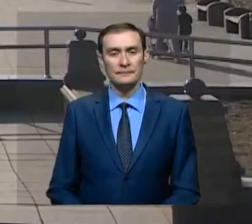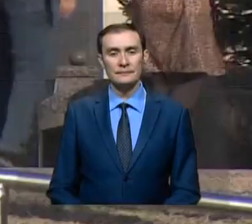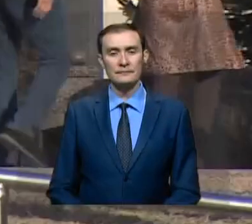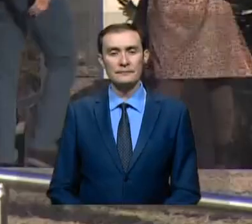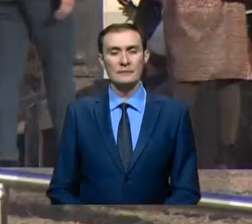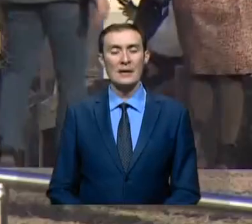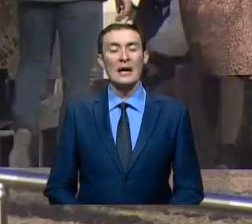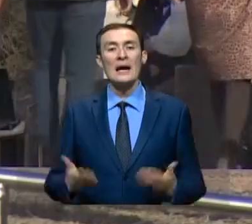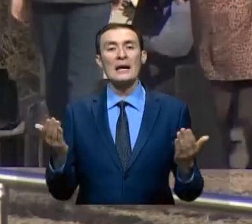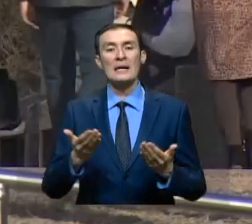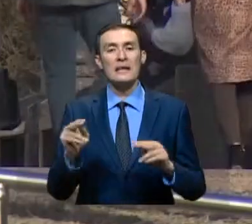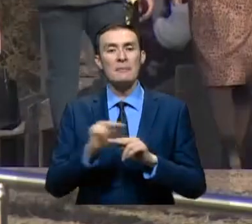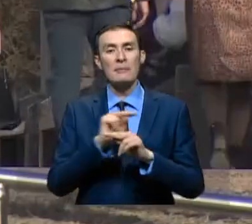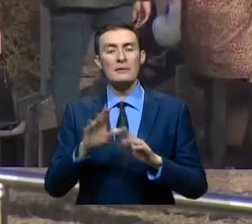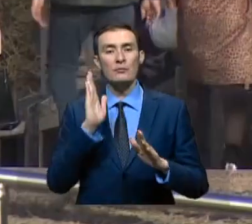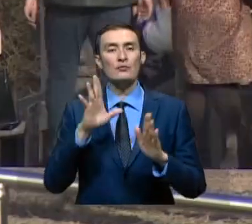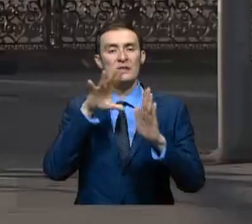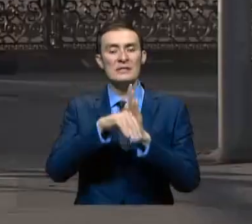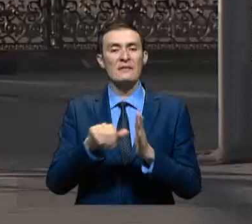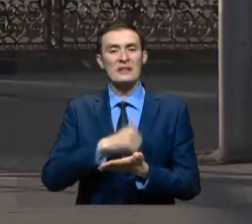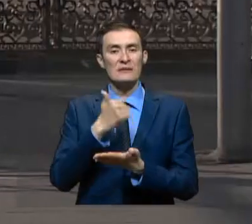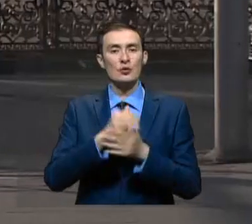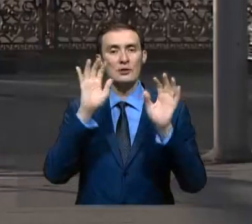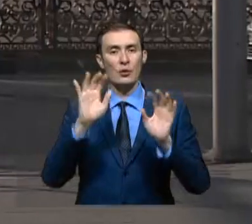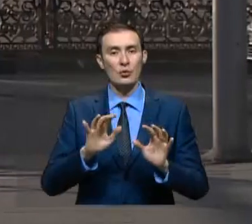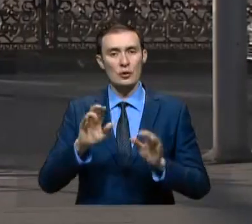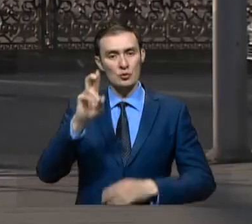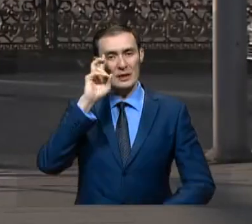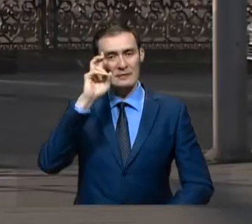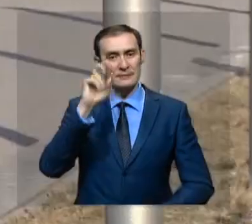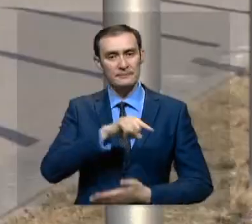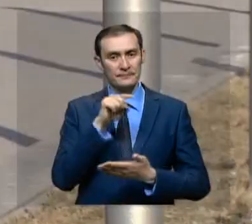Эволюция Конституции. Какие поправки будут внесены в основной закон страны?